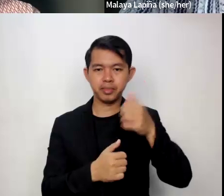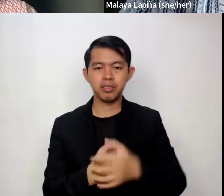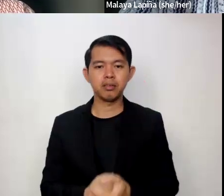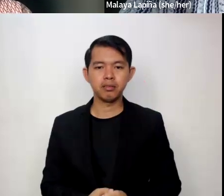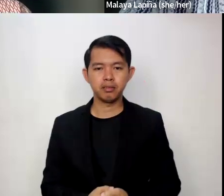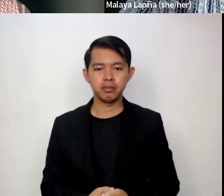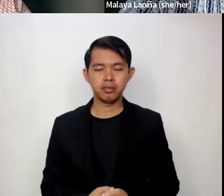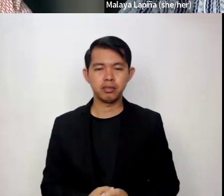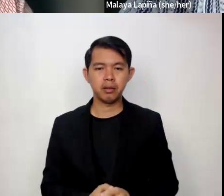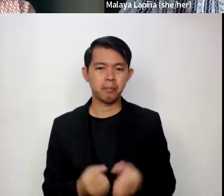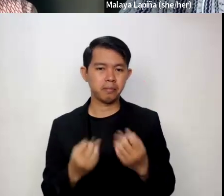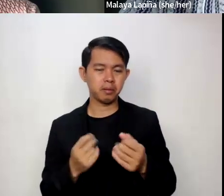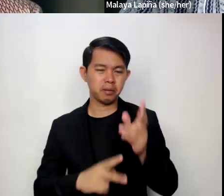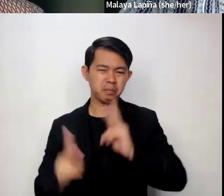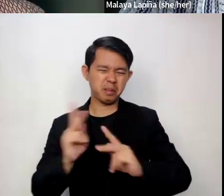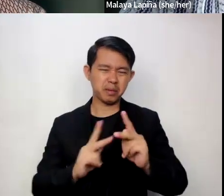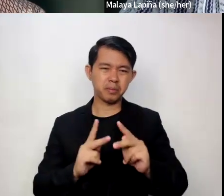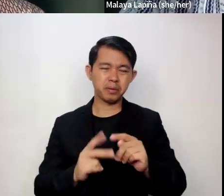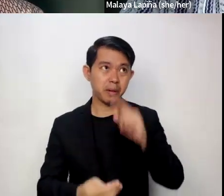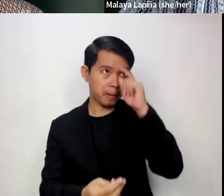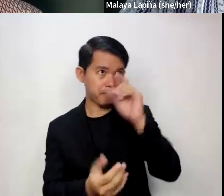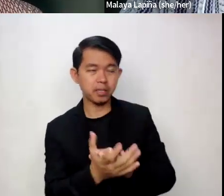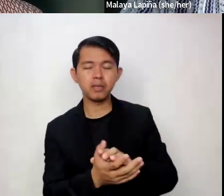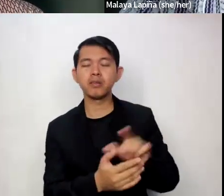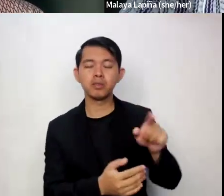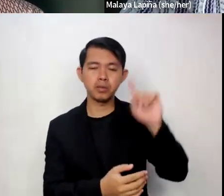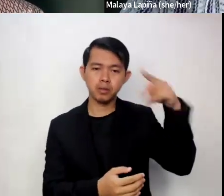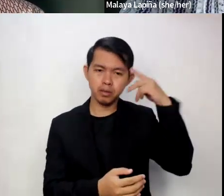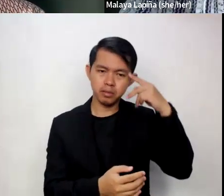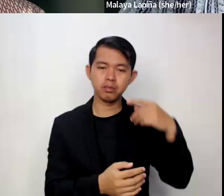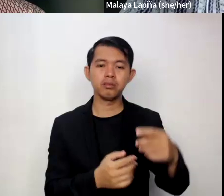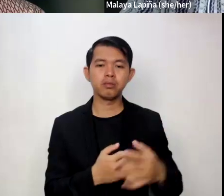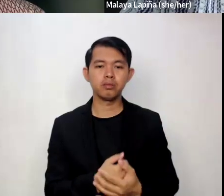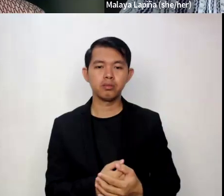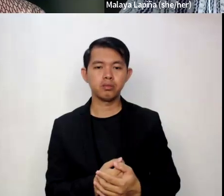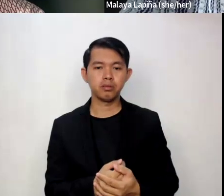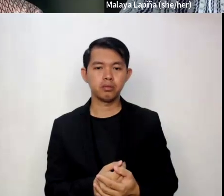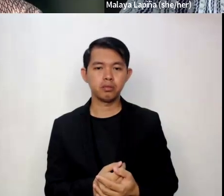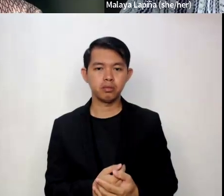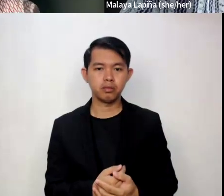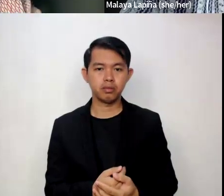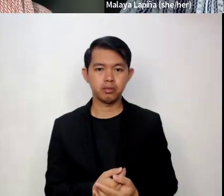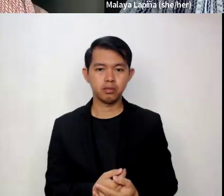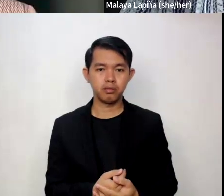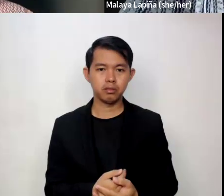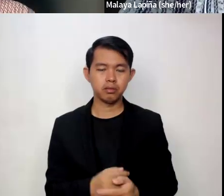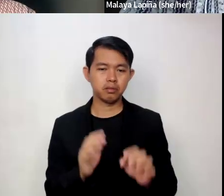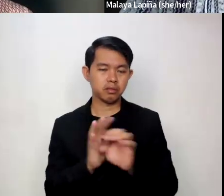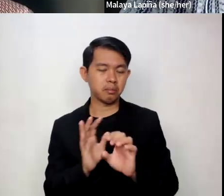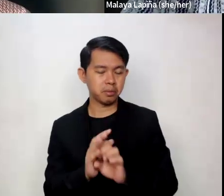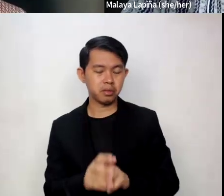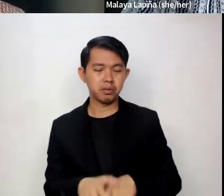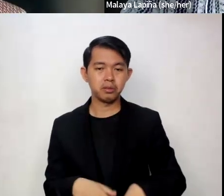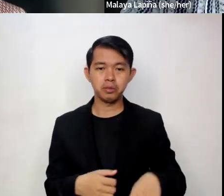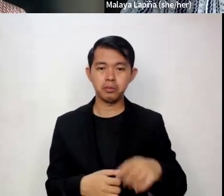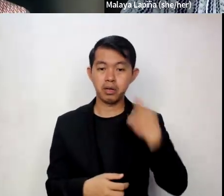mga politicians natin na sa TV, doon sa mga hearings nila, marami pa rin tatawag ng sir sa mga trans women. Marami